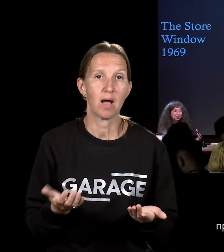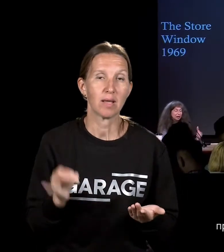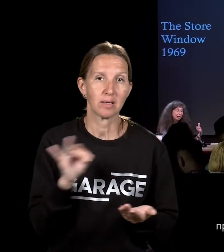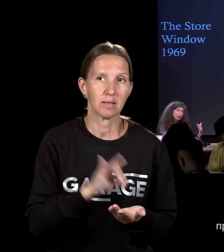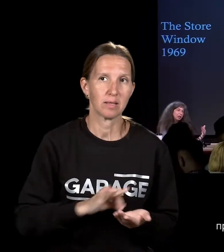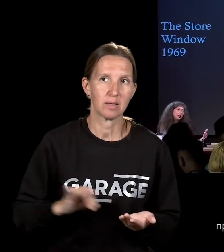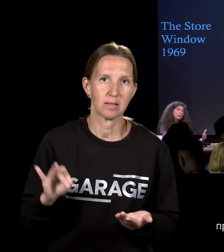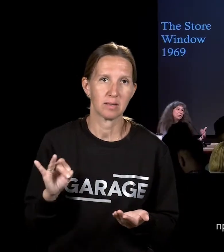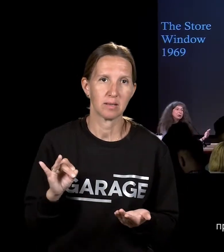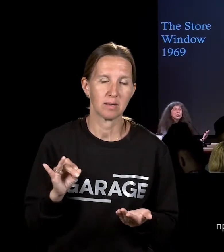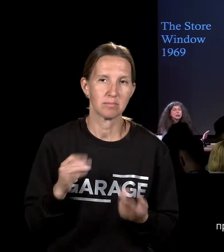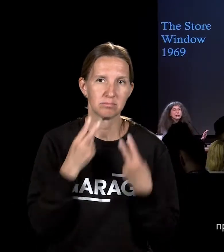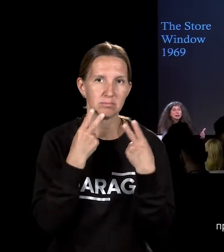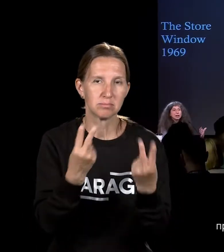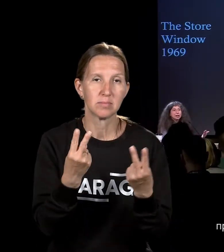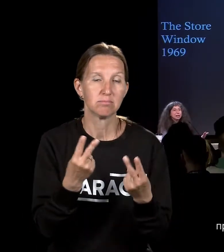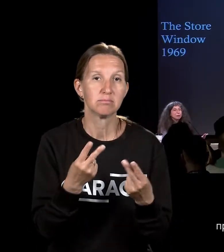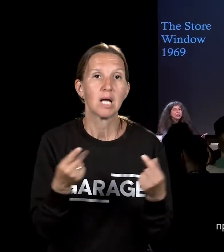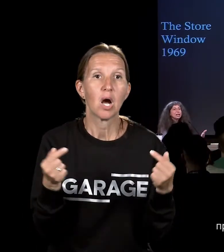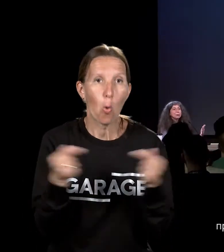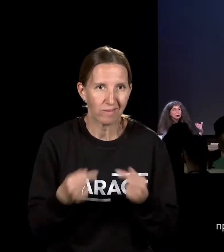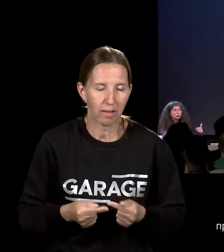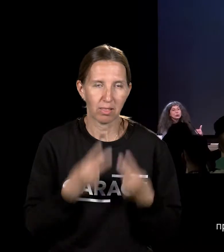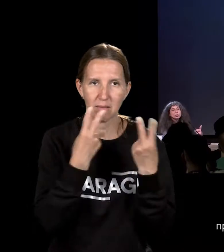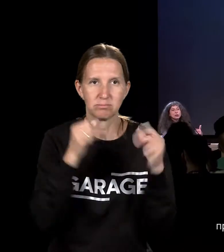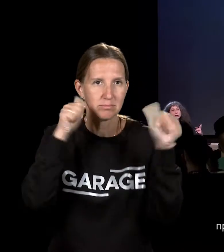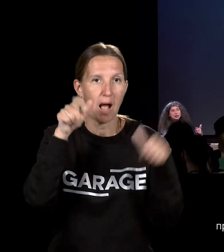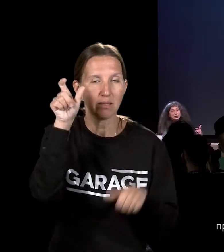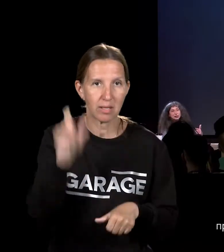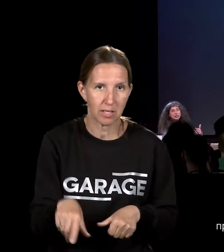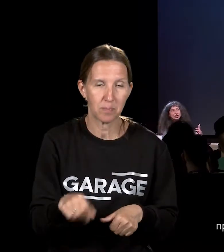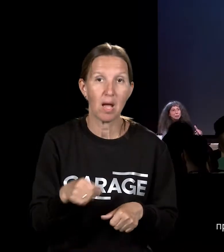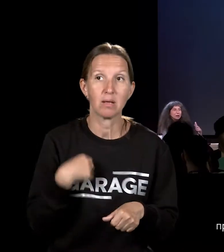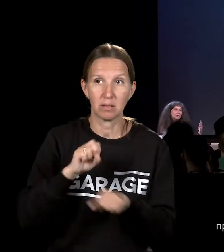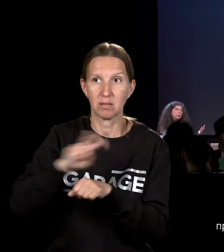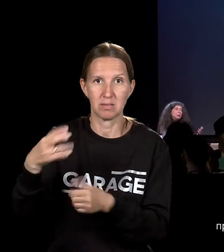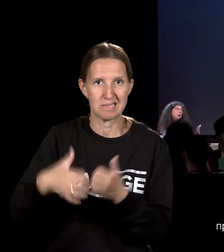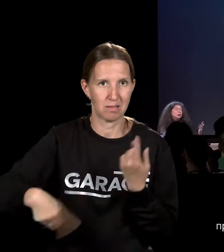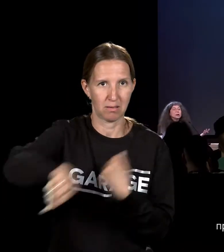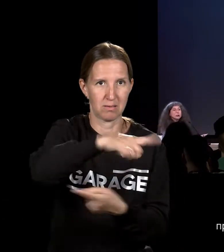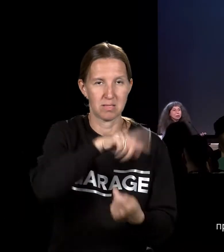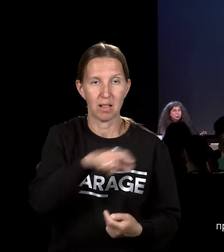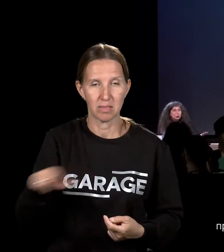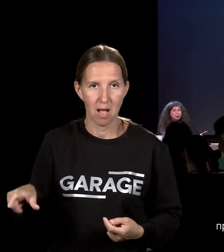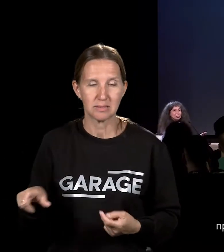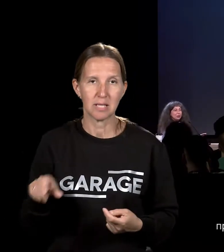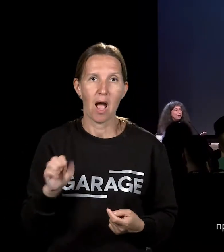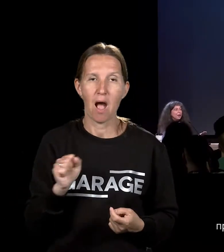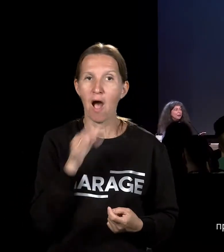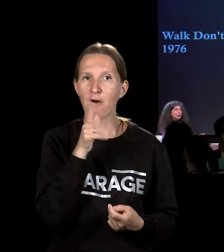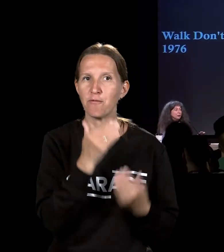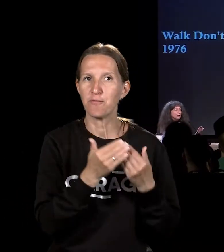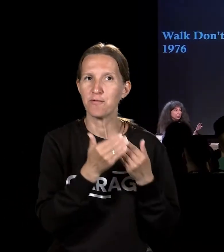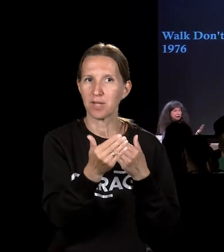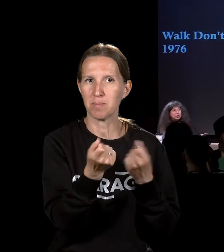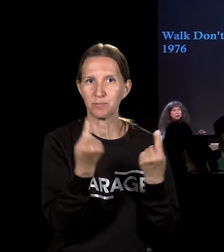и абсолютно конкретна, и анонимна, и присутствует среди нас, и при этом находится в неком другом времени,